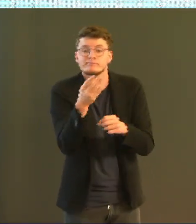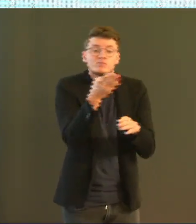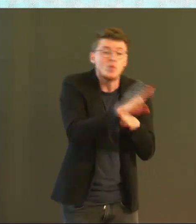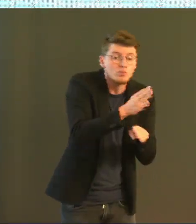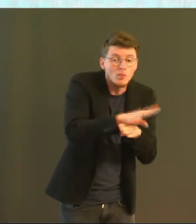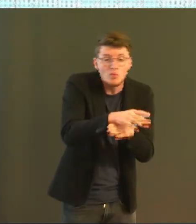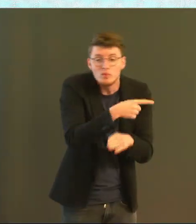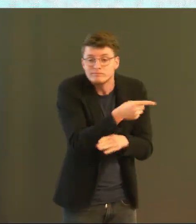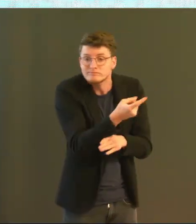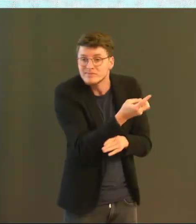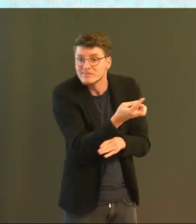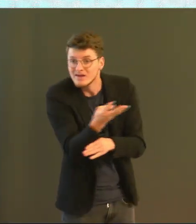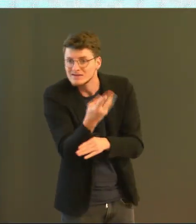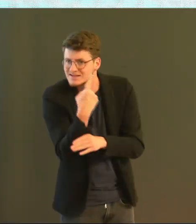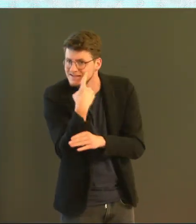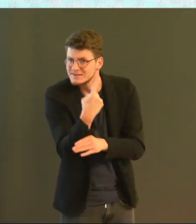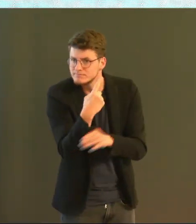scène